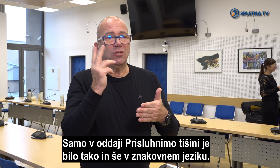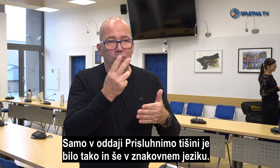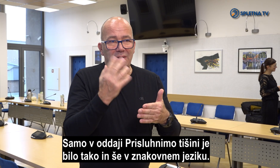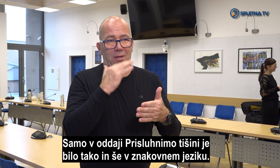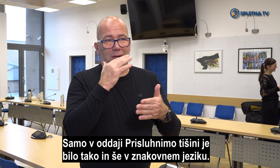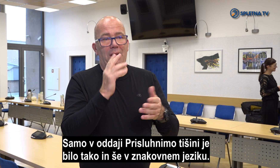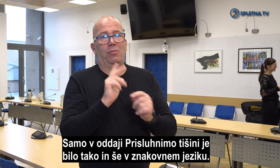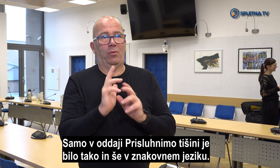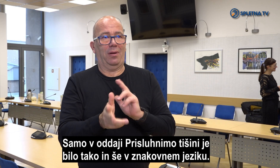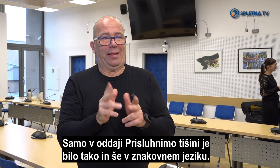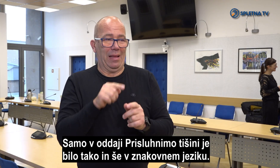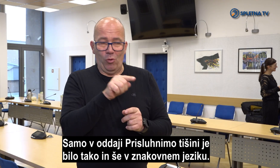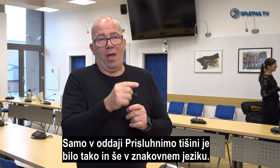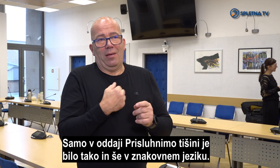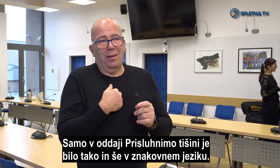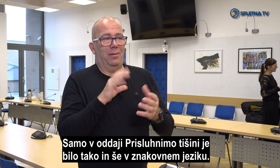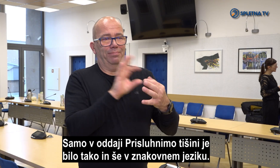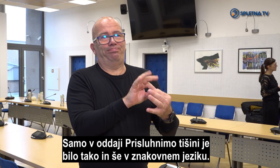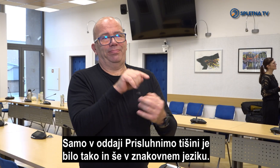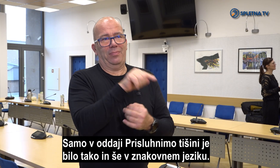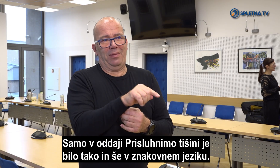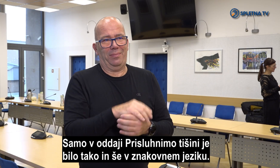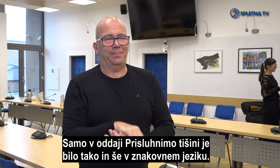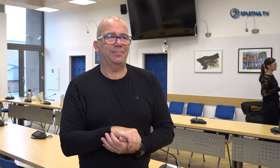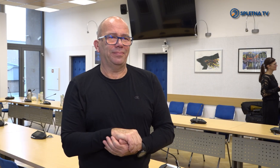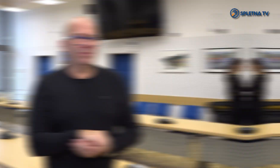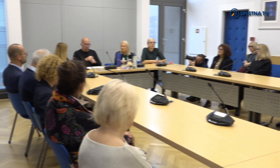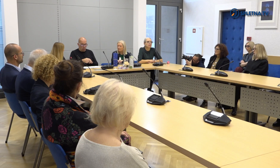tišini je bilo tako in še v znakovnem jeziku.